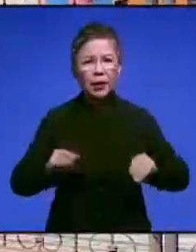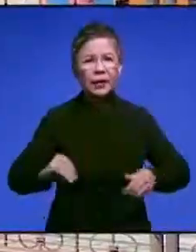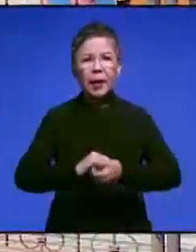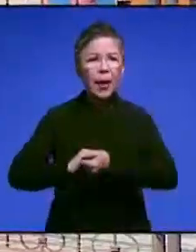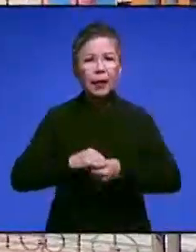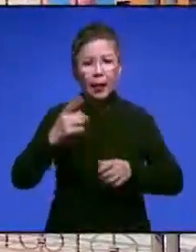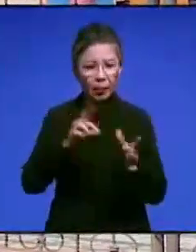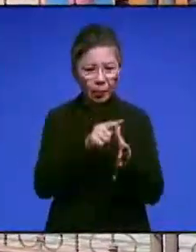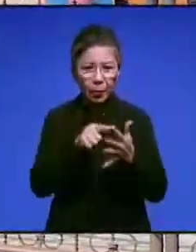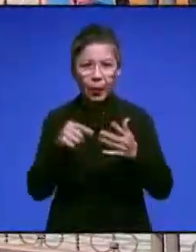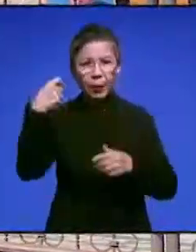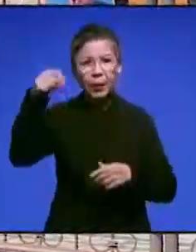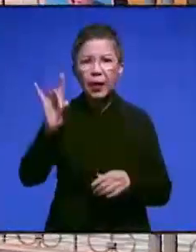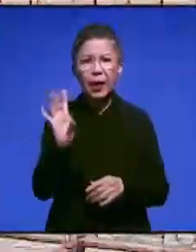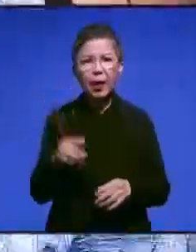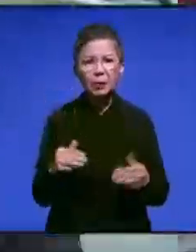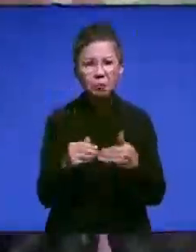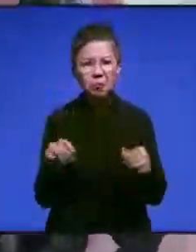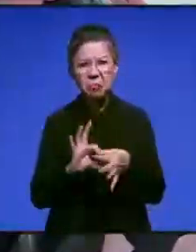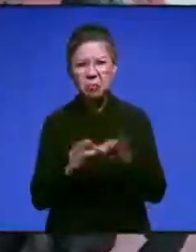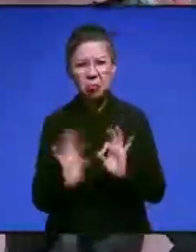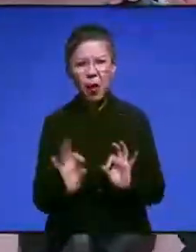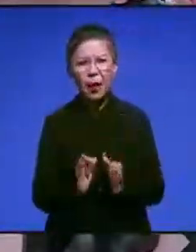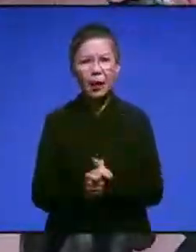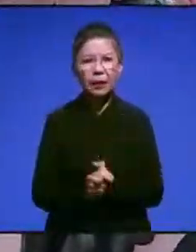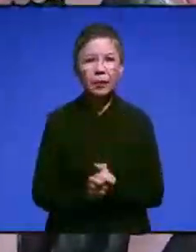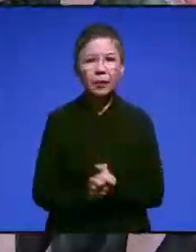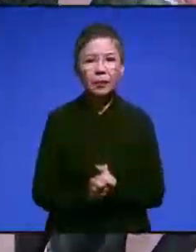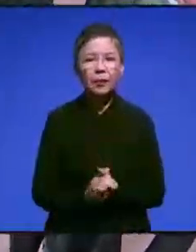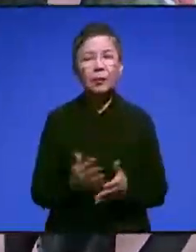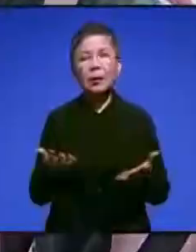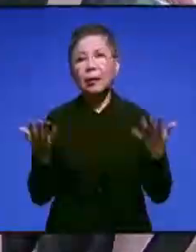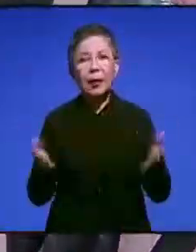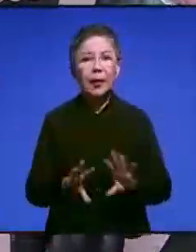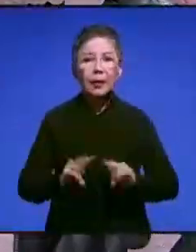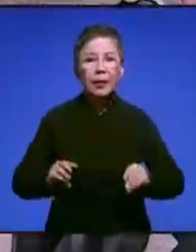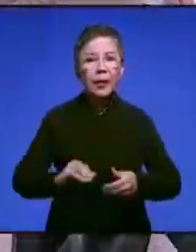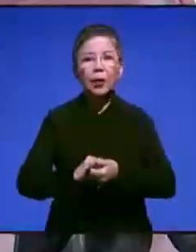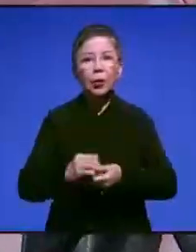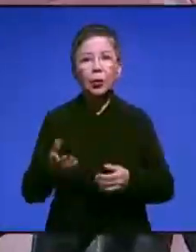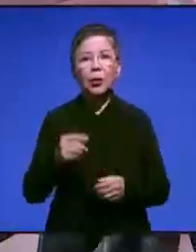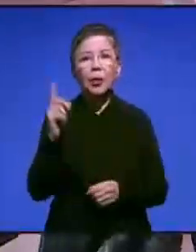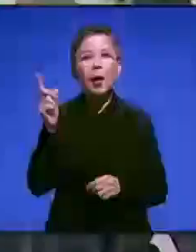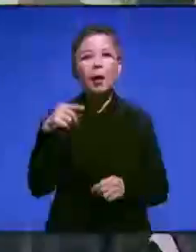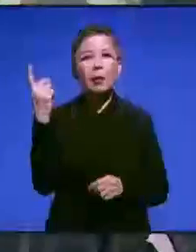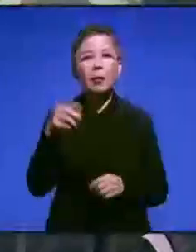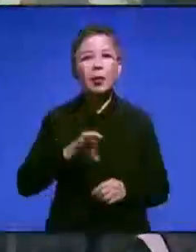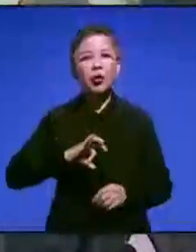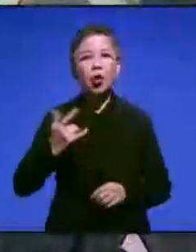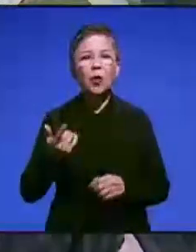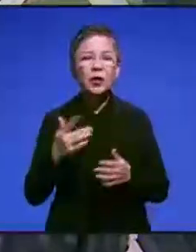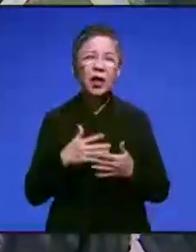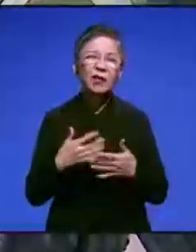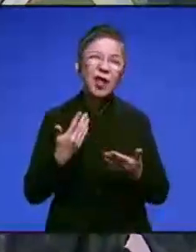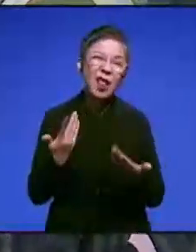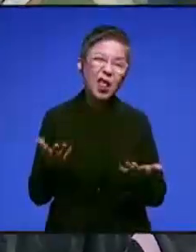antara dengan kementerian lainnya gitu. Puas nggak sih sama kinerja-kinerja yang udah dilaksanakan pemerintahan Jokowi sekarang ini? Untuk sampai